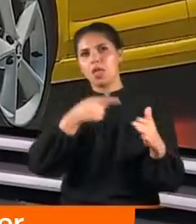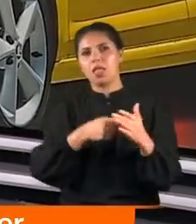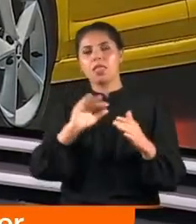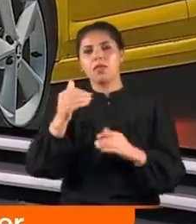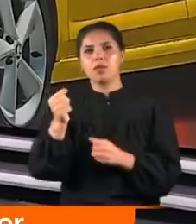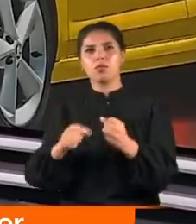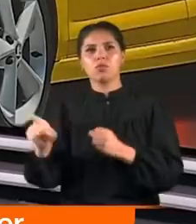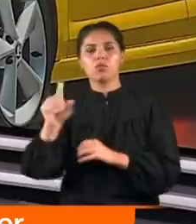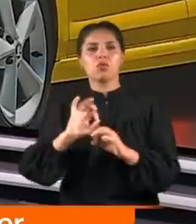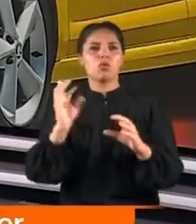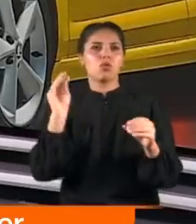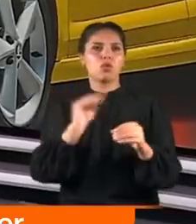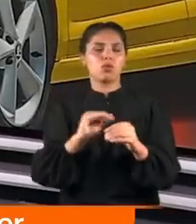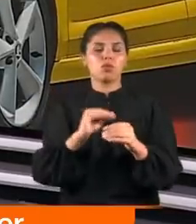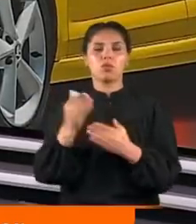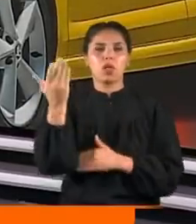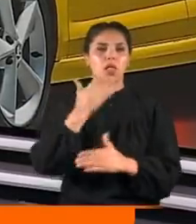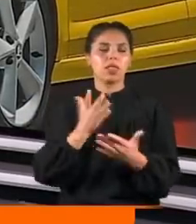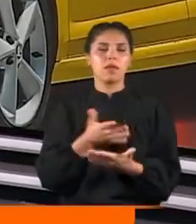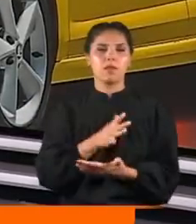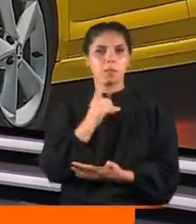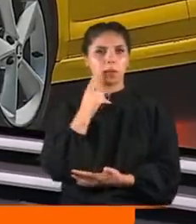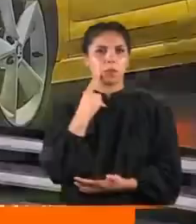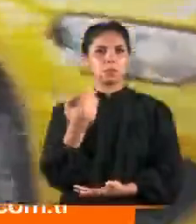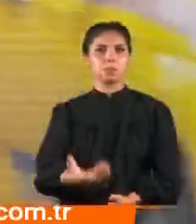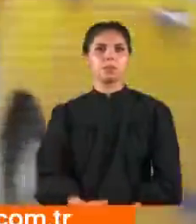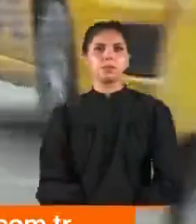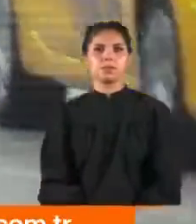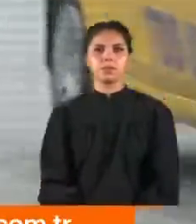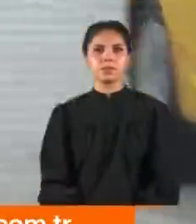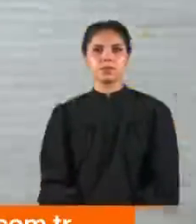kronikleşen krize çözüm için bakın neler söylediler.